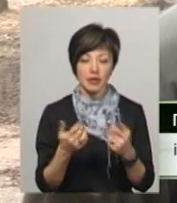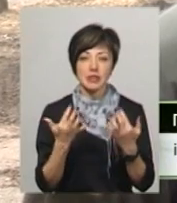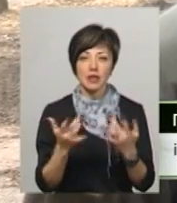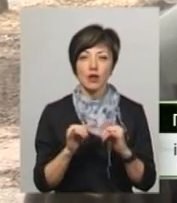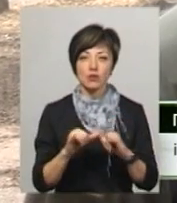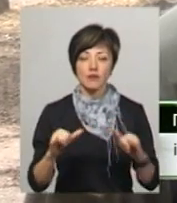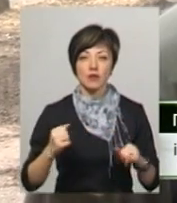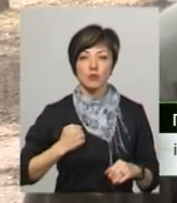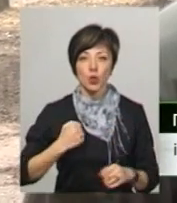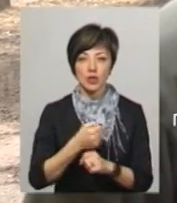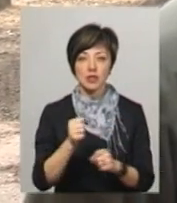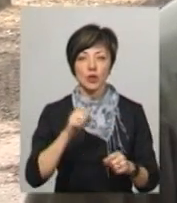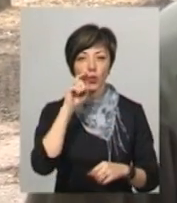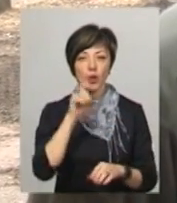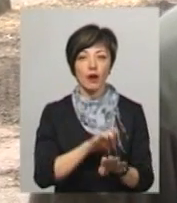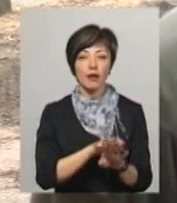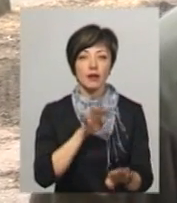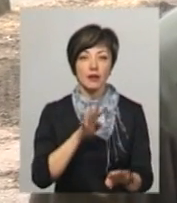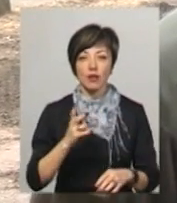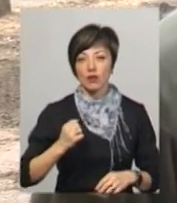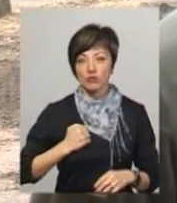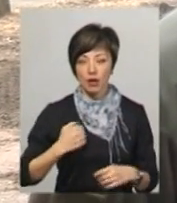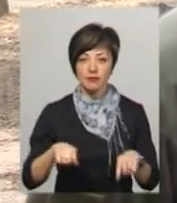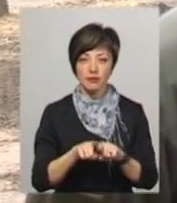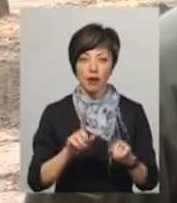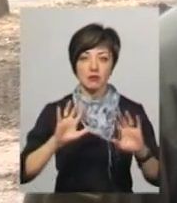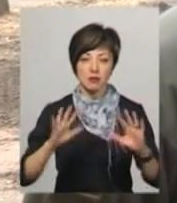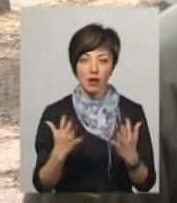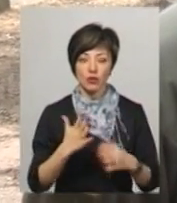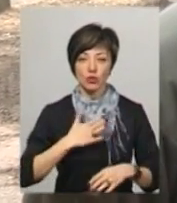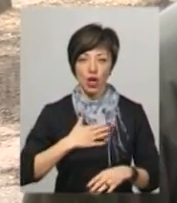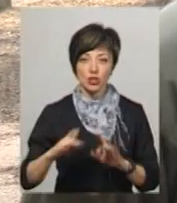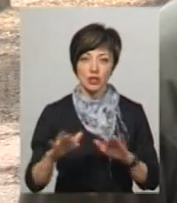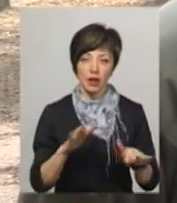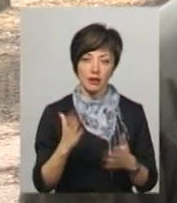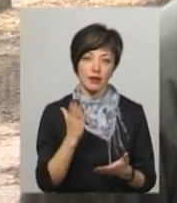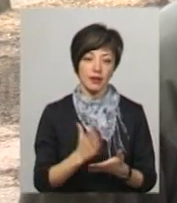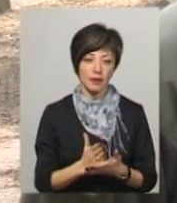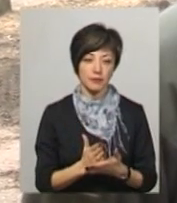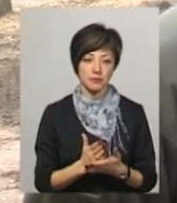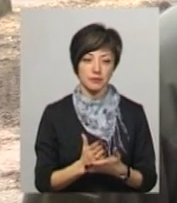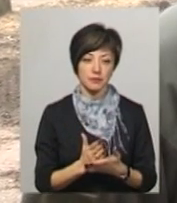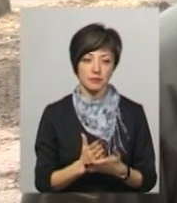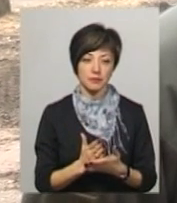розвивалися Збройні сили України, на жаль, так сложилося, що наша тактика є